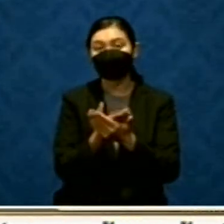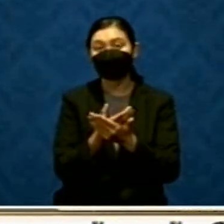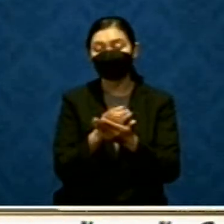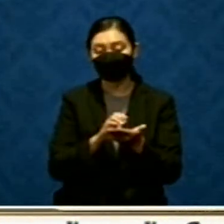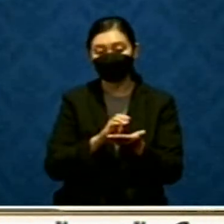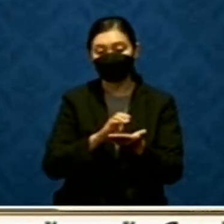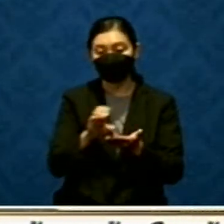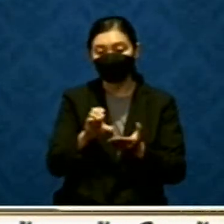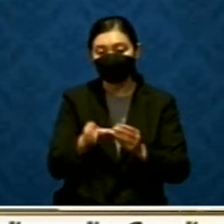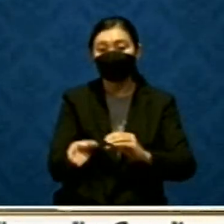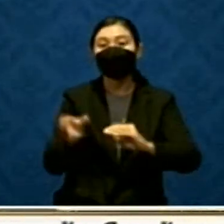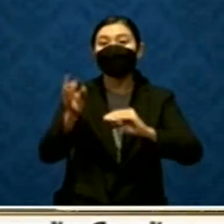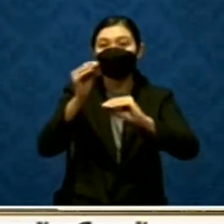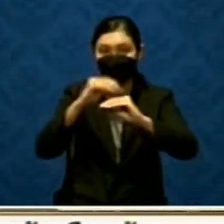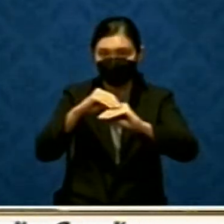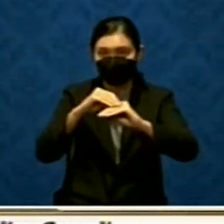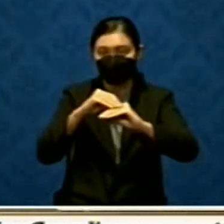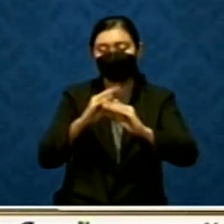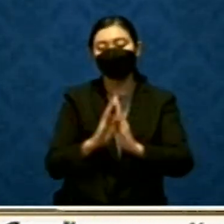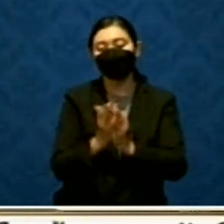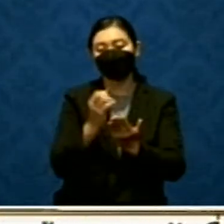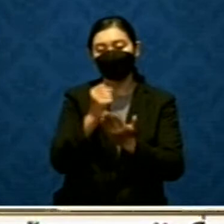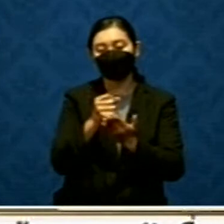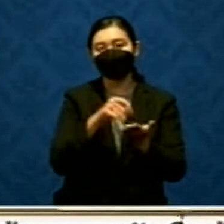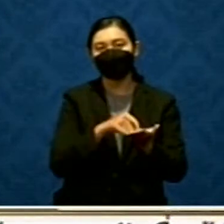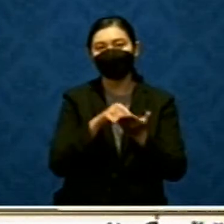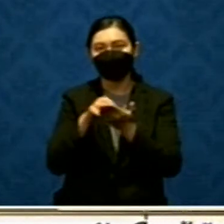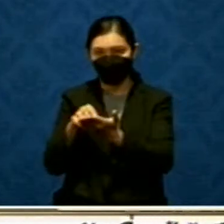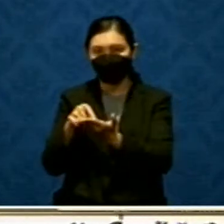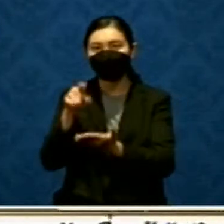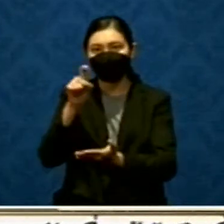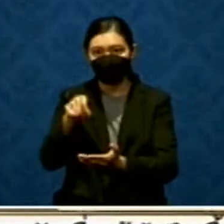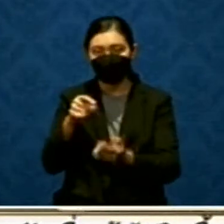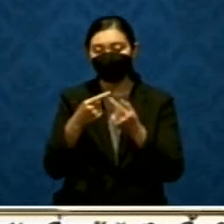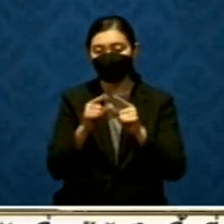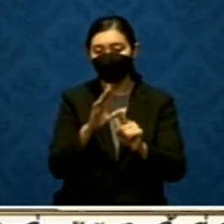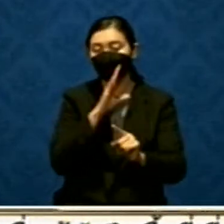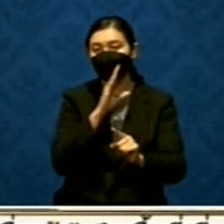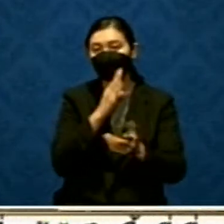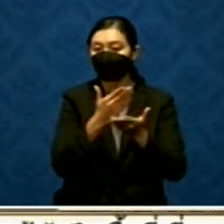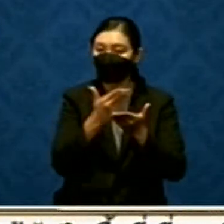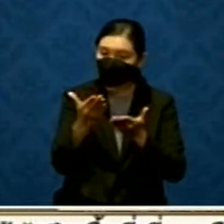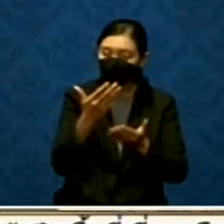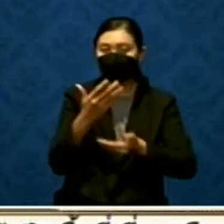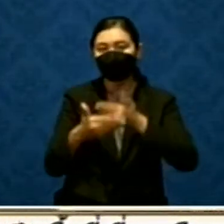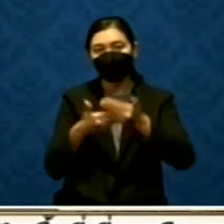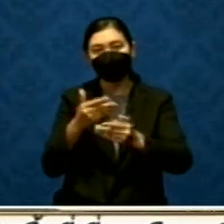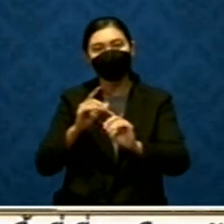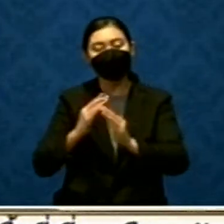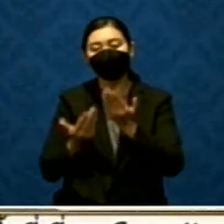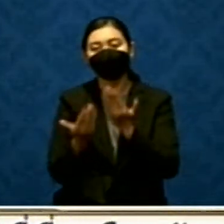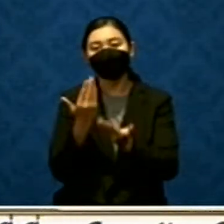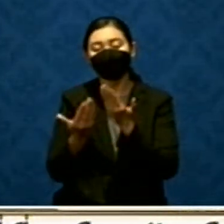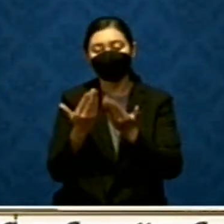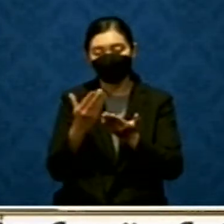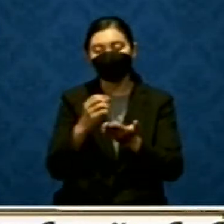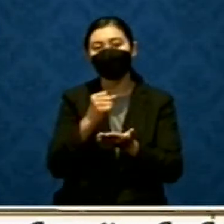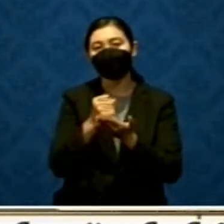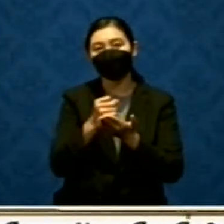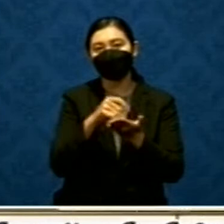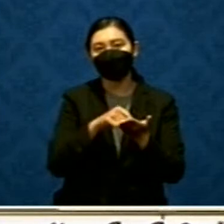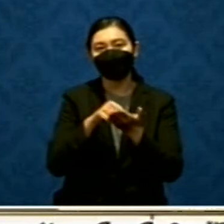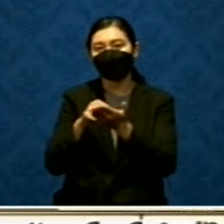ดใหม่นะครับแต่ส่วนในกรณีที่มีการโอนหุ้นแล้วซื้อขายถูกต้องไม่ต้องยื่นนะครับอันนี้ก็ต้องเรียนแต่มีหลักฐานอย่างที่เห็นทั้งหมดนะ